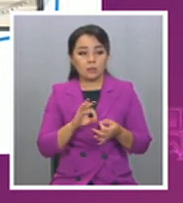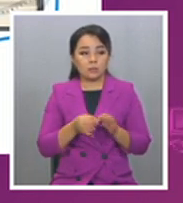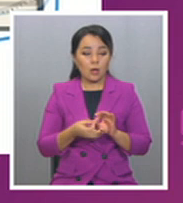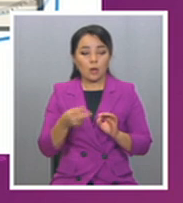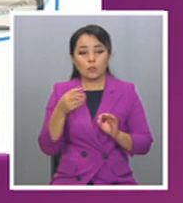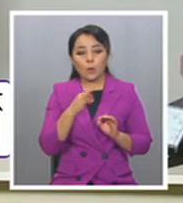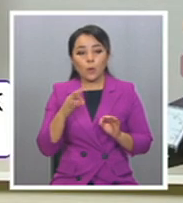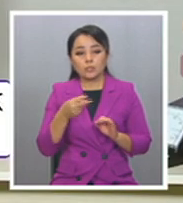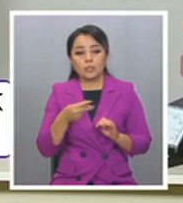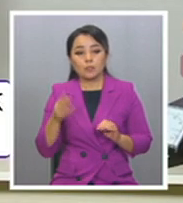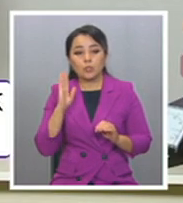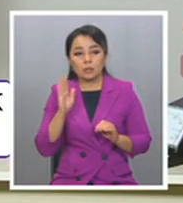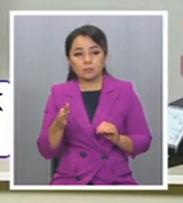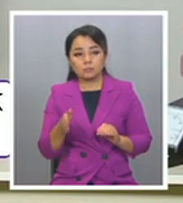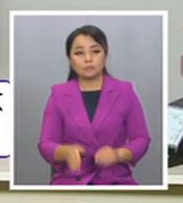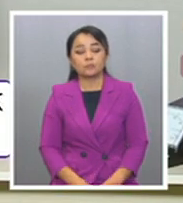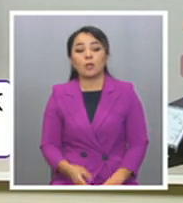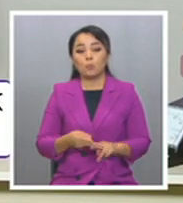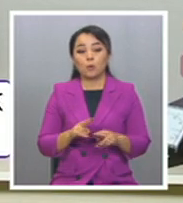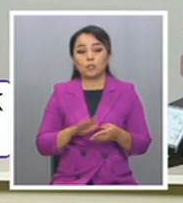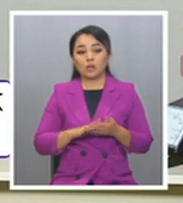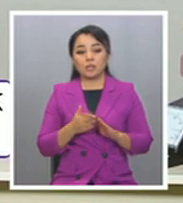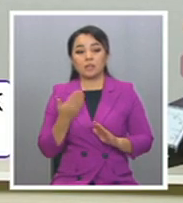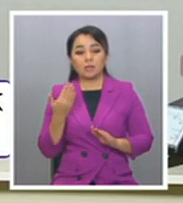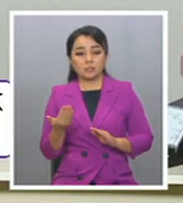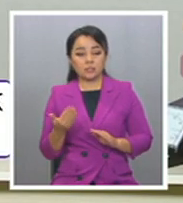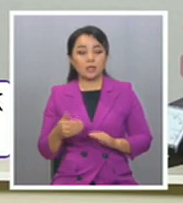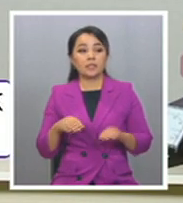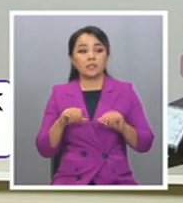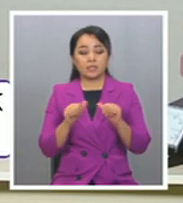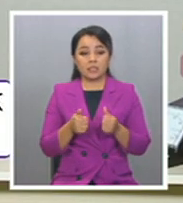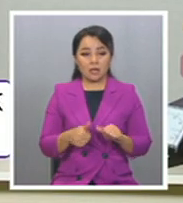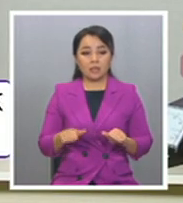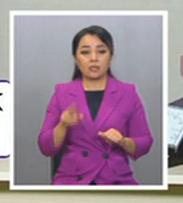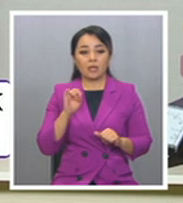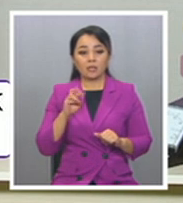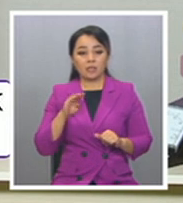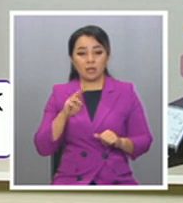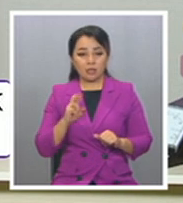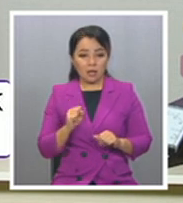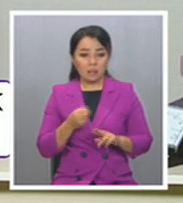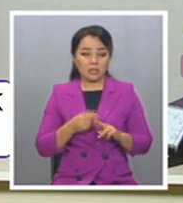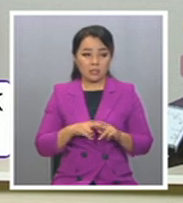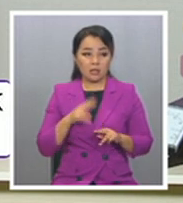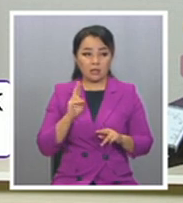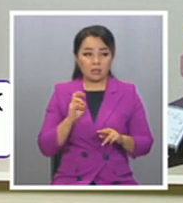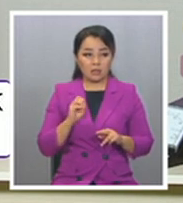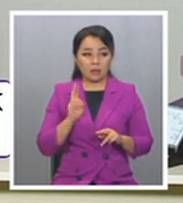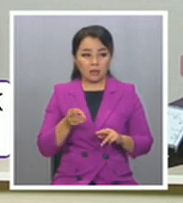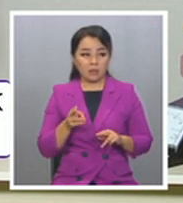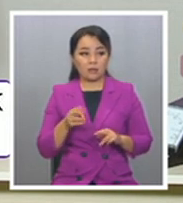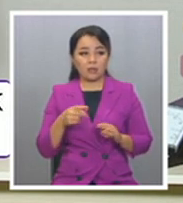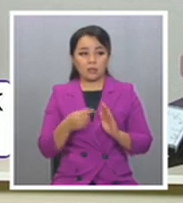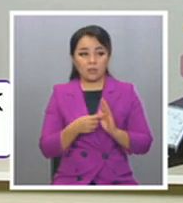болады. Бұл жағдайда дененің кинетикалық энергиясы, яғни 2 mv квадрат